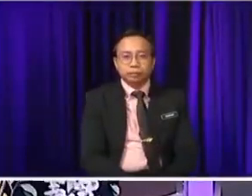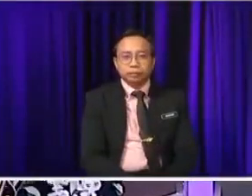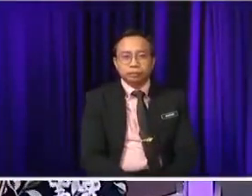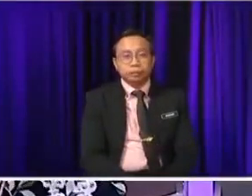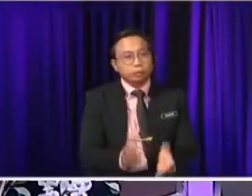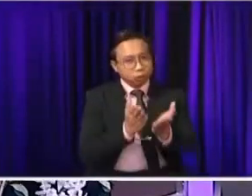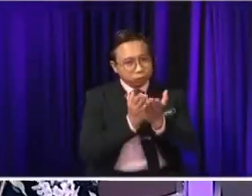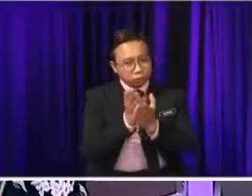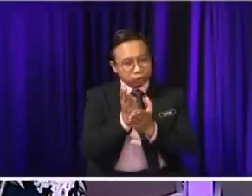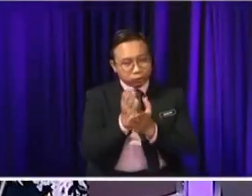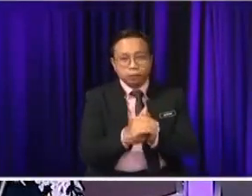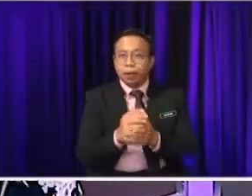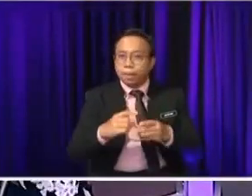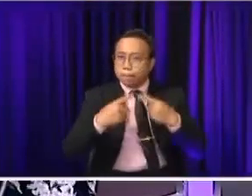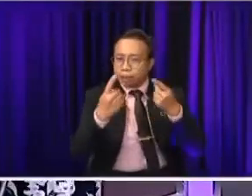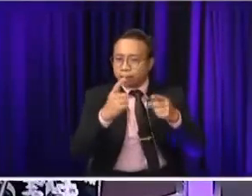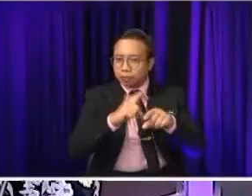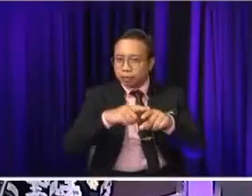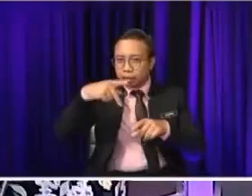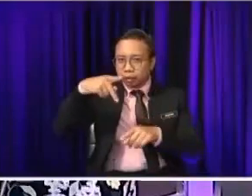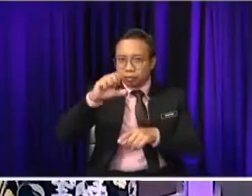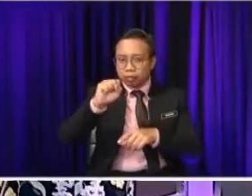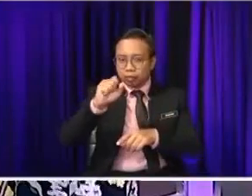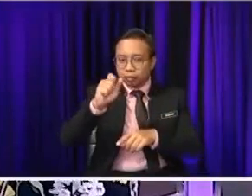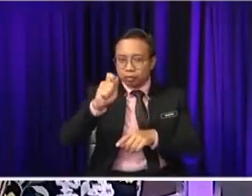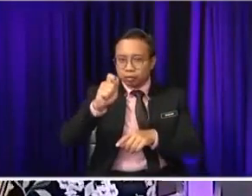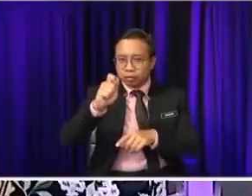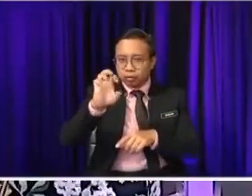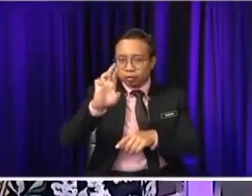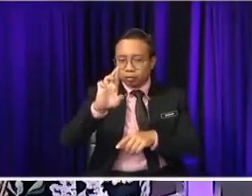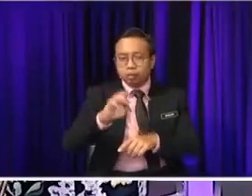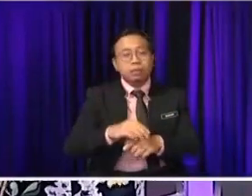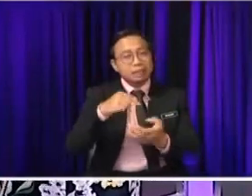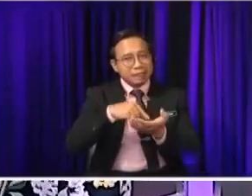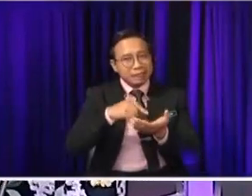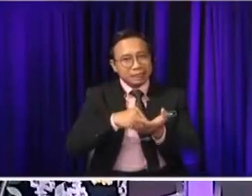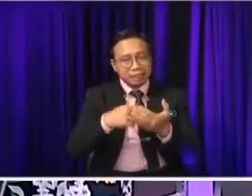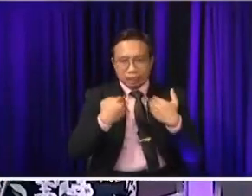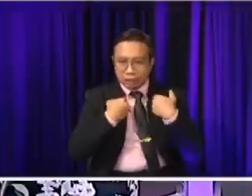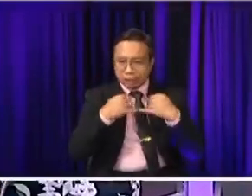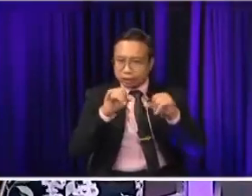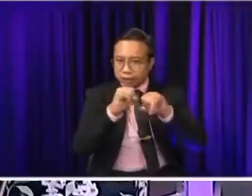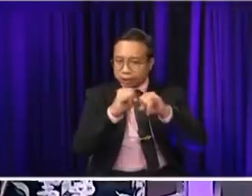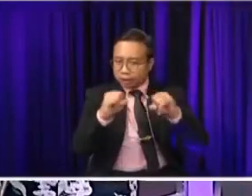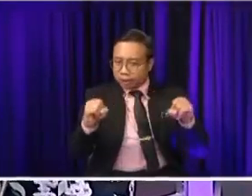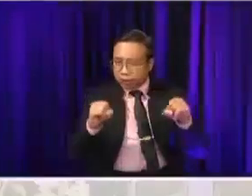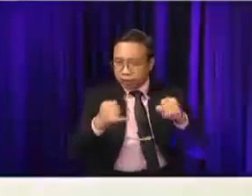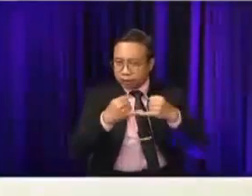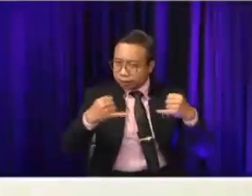seterusnya kita pergi kepada poster Oke poster ini adalah adik saya